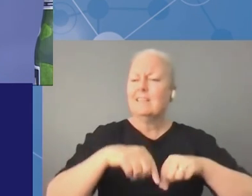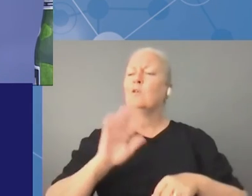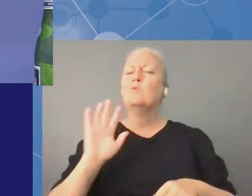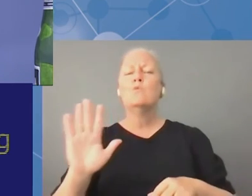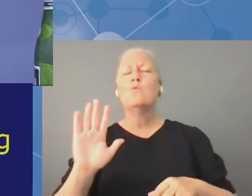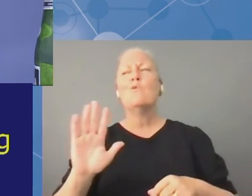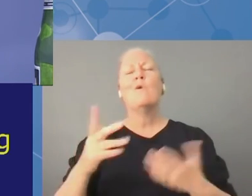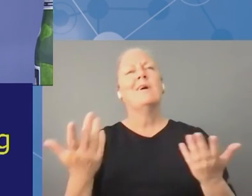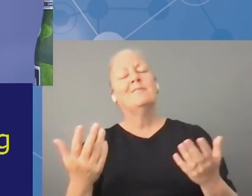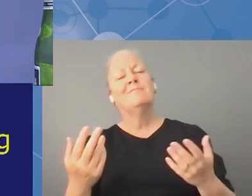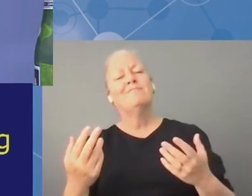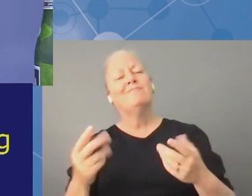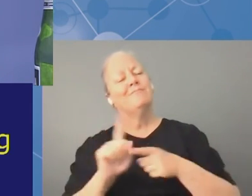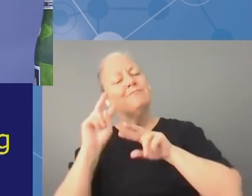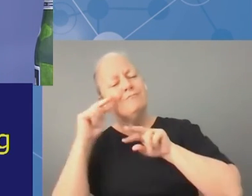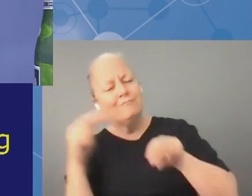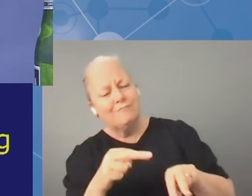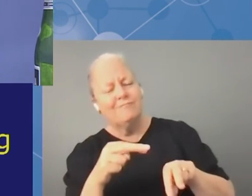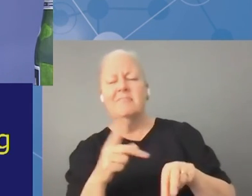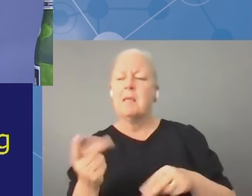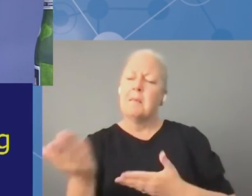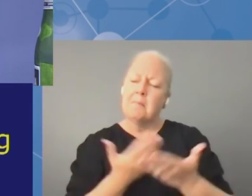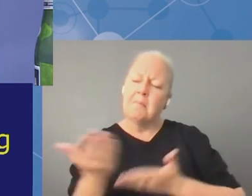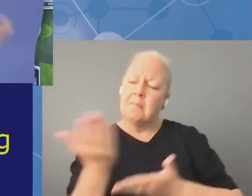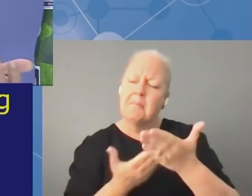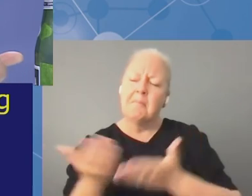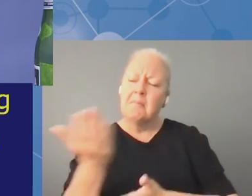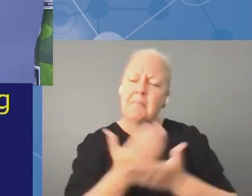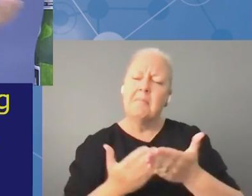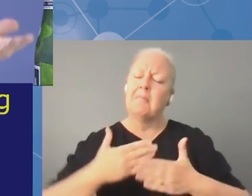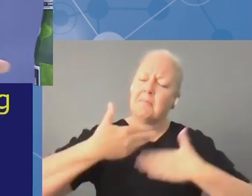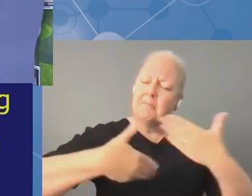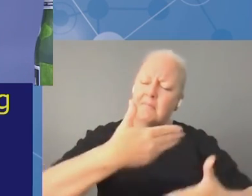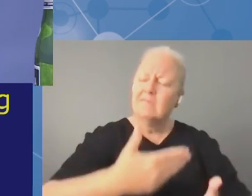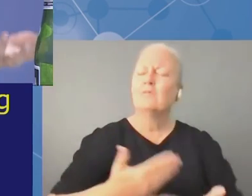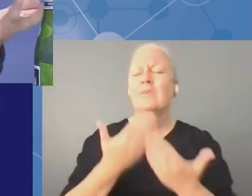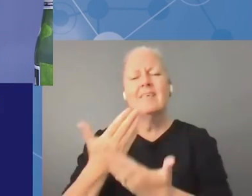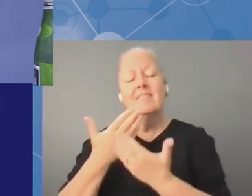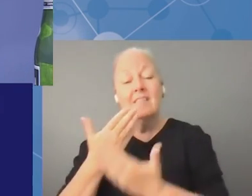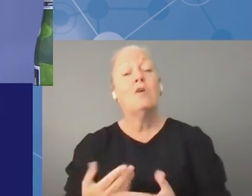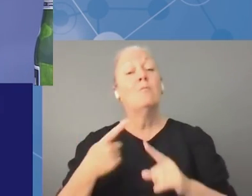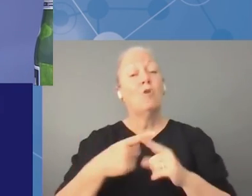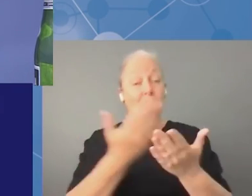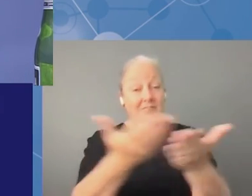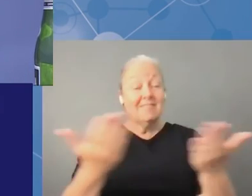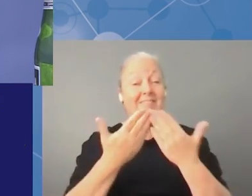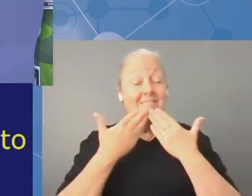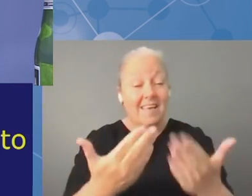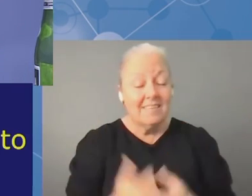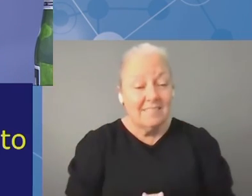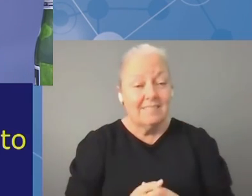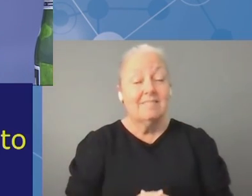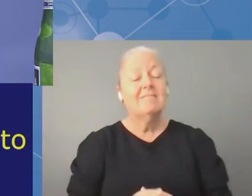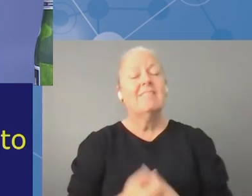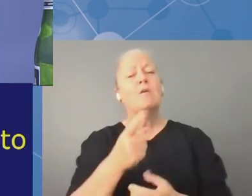команды тоже должен подчеркиваться. Вы стали частью нашей большой команды. Вы также делились